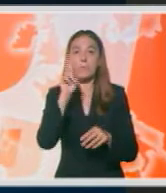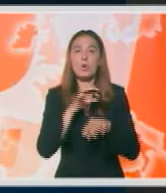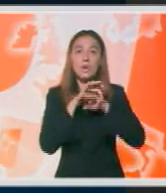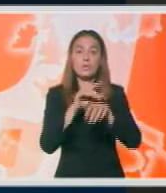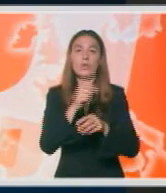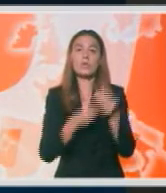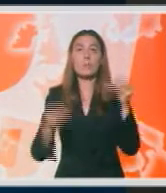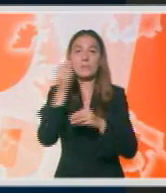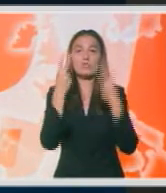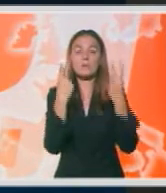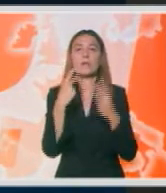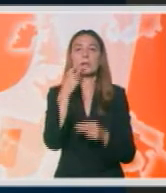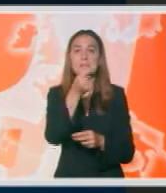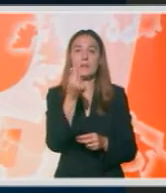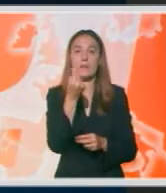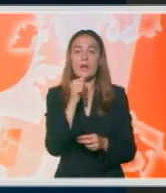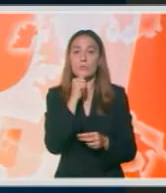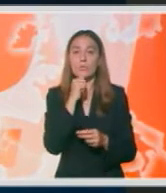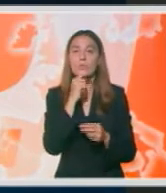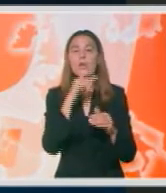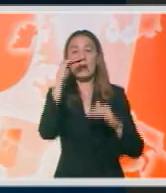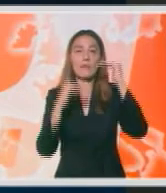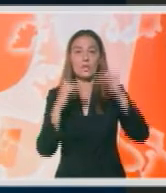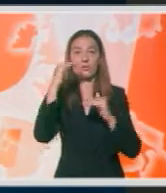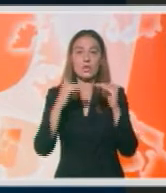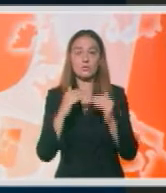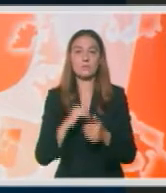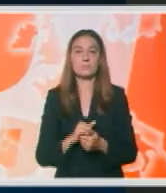do povećanja vrednosti te valute i uspostavljanja ravnoteže?